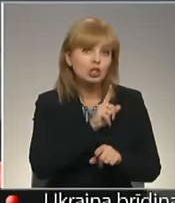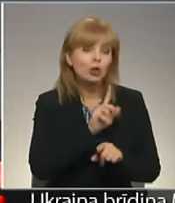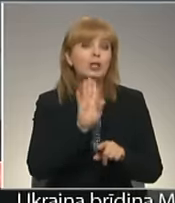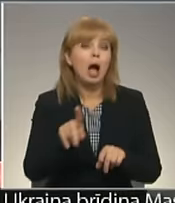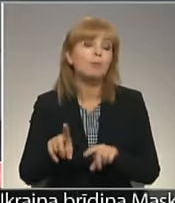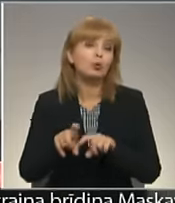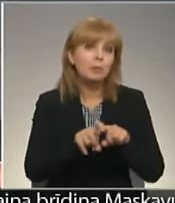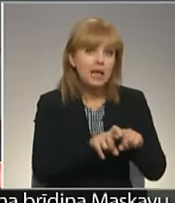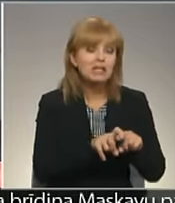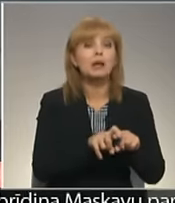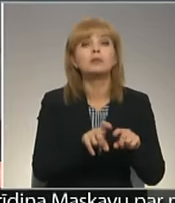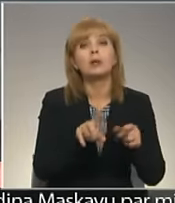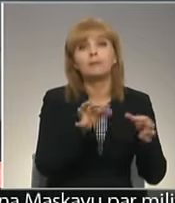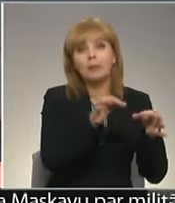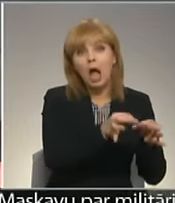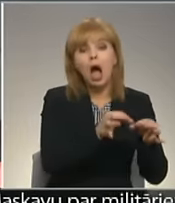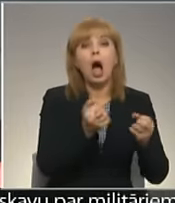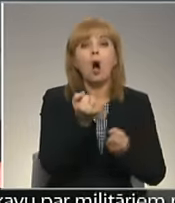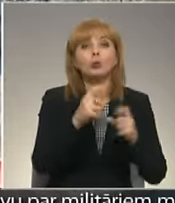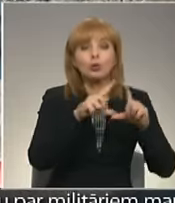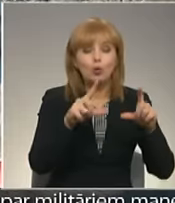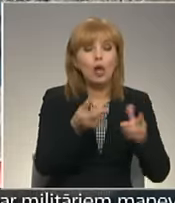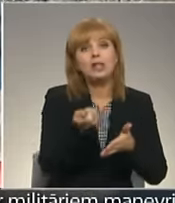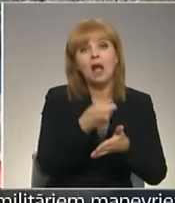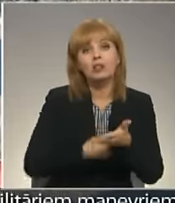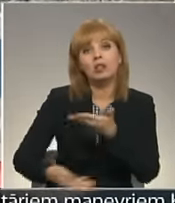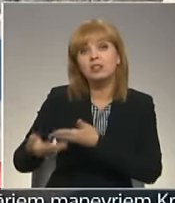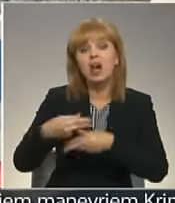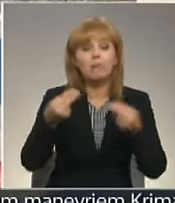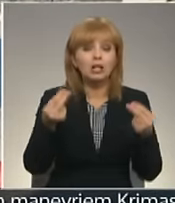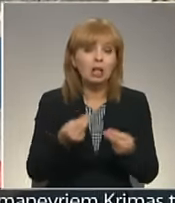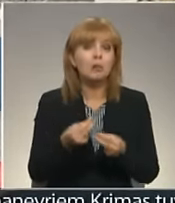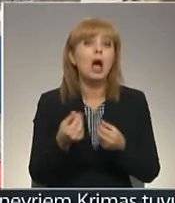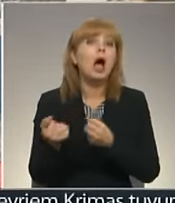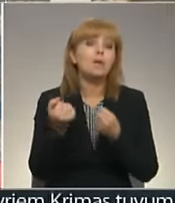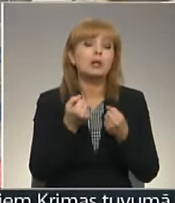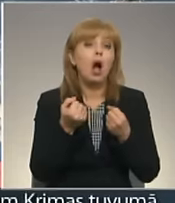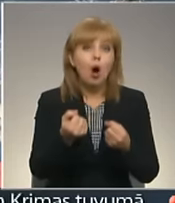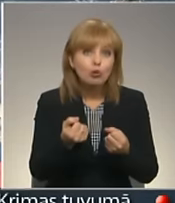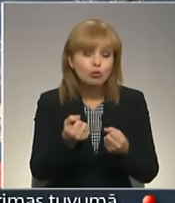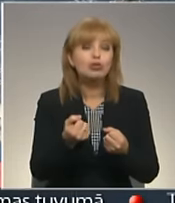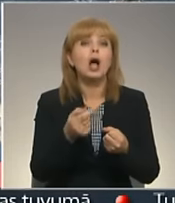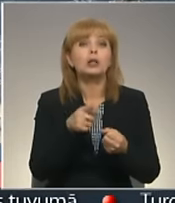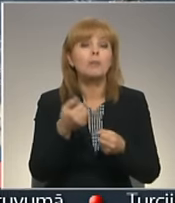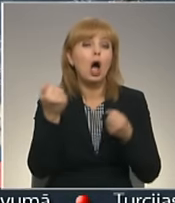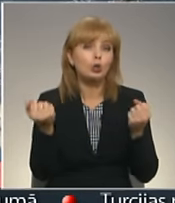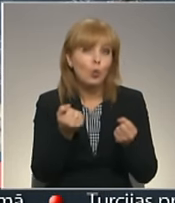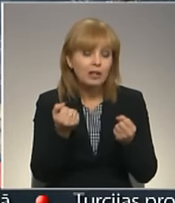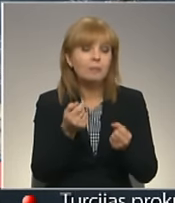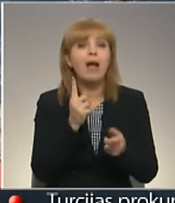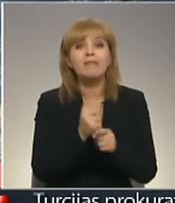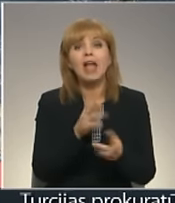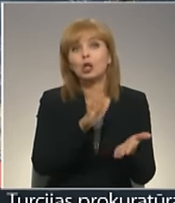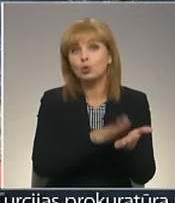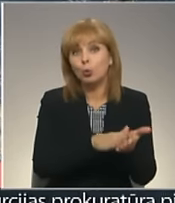piesaistītiem konkrētai autoskolai, ir jāpārslēdz sadarbības līgumi. Par braukšanas nodarbību vairs nedrīkst maksāt instruktoram, bet gan autoskolas kasē.